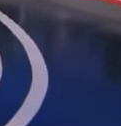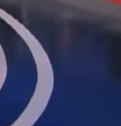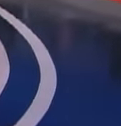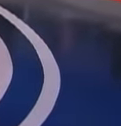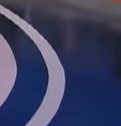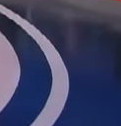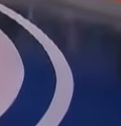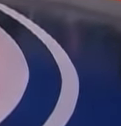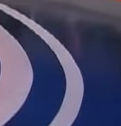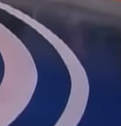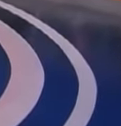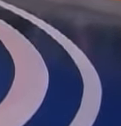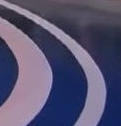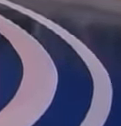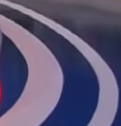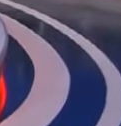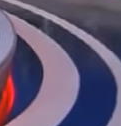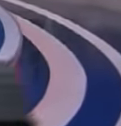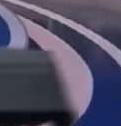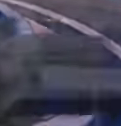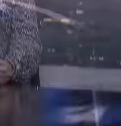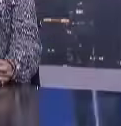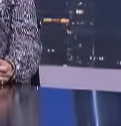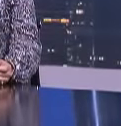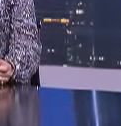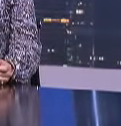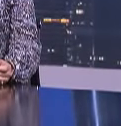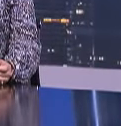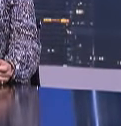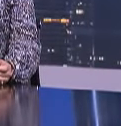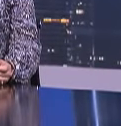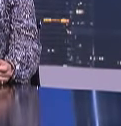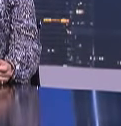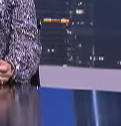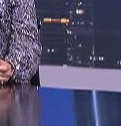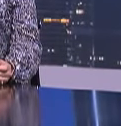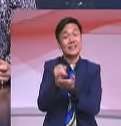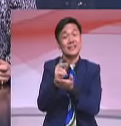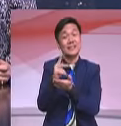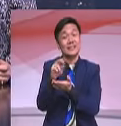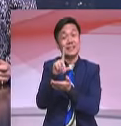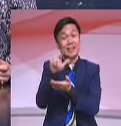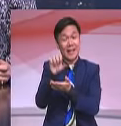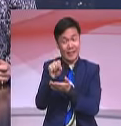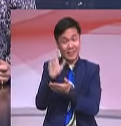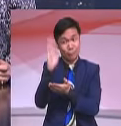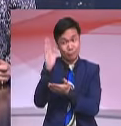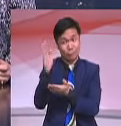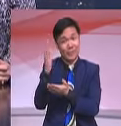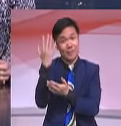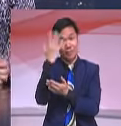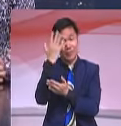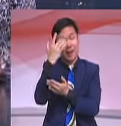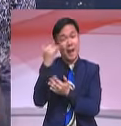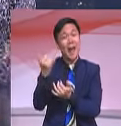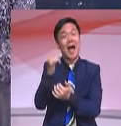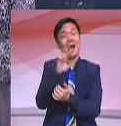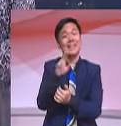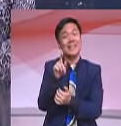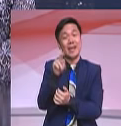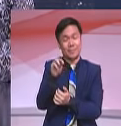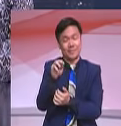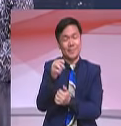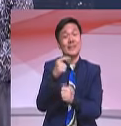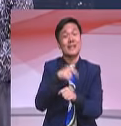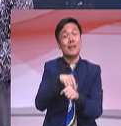Bersua kembali. Saudara, telefilem kekeluargaan berjudul Ikhlas bakal menemui peminat panggung RTM 10 malam ini di